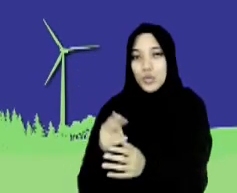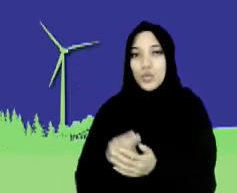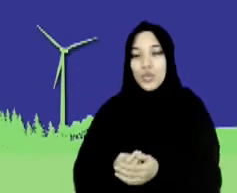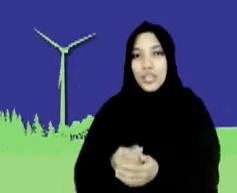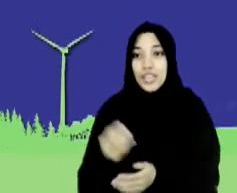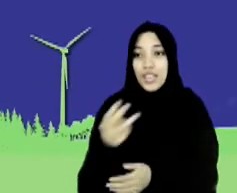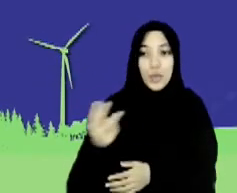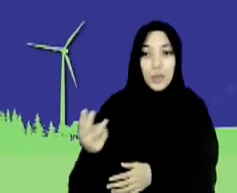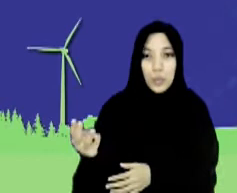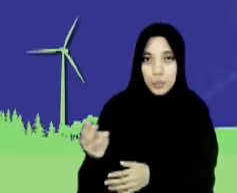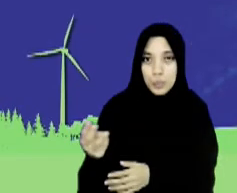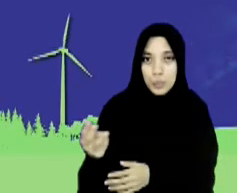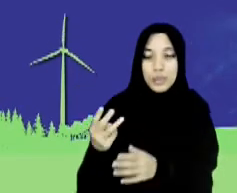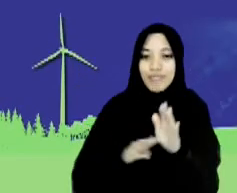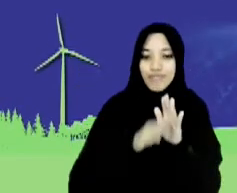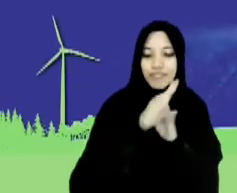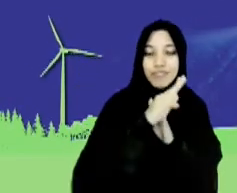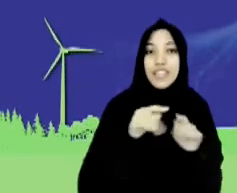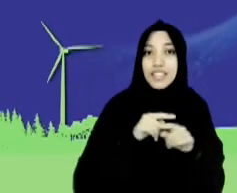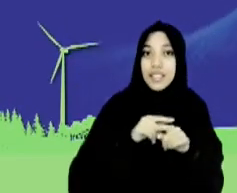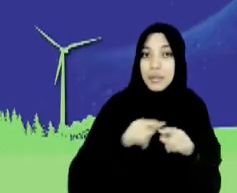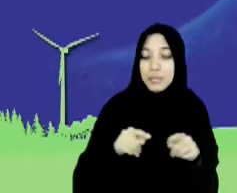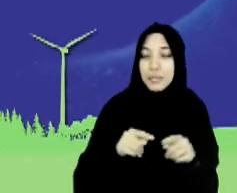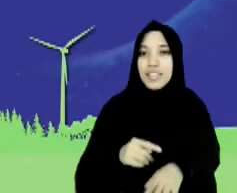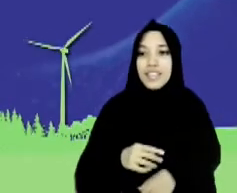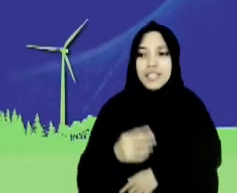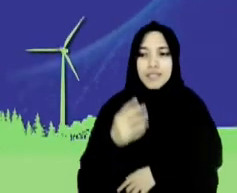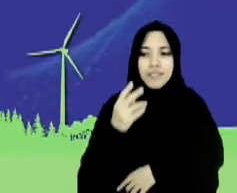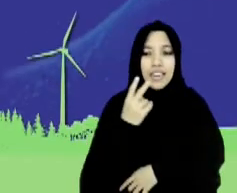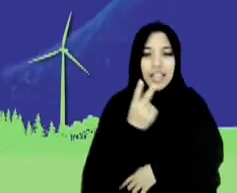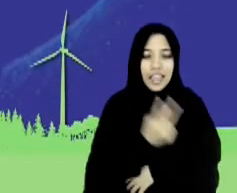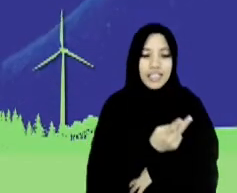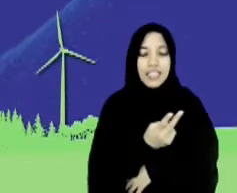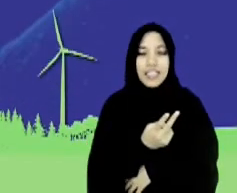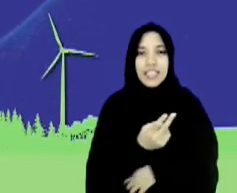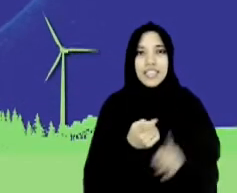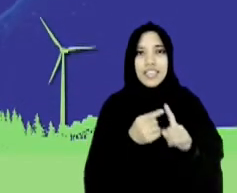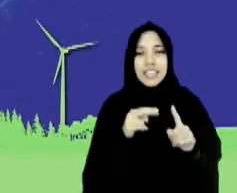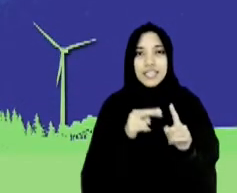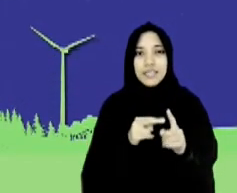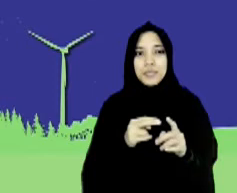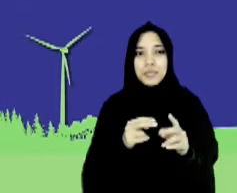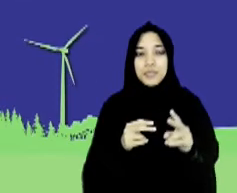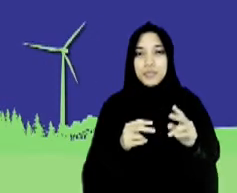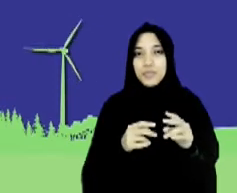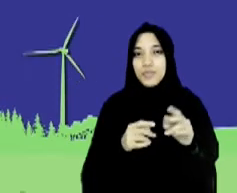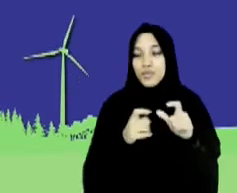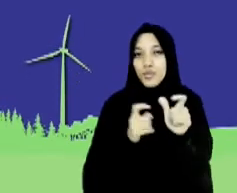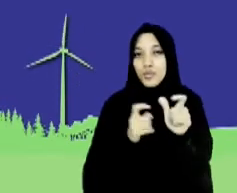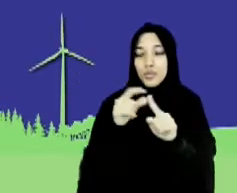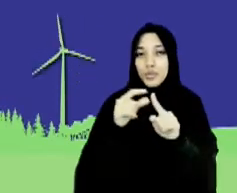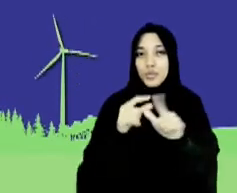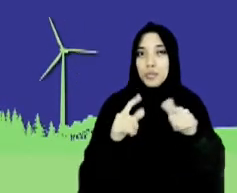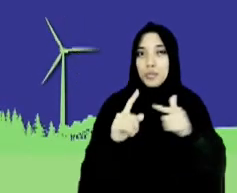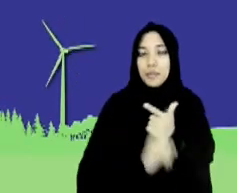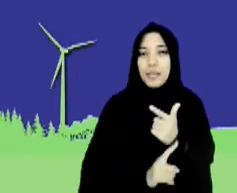Nah tapi ada satu satu hal lagi yang kita lihat dari sisi eh apa rantai pasok supply chain jadi kita juga banyak